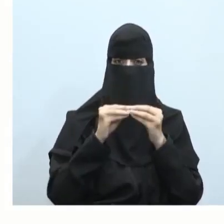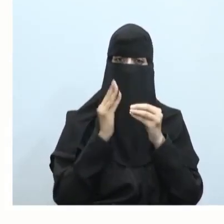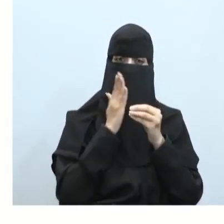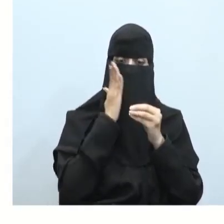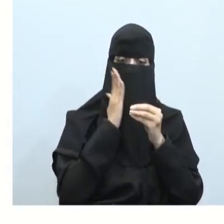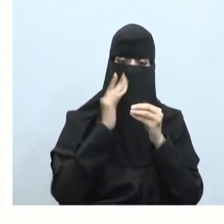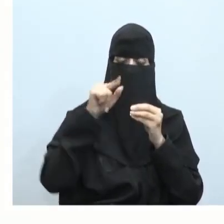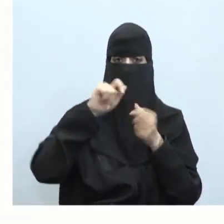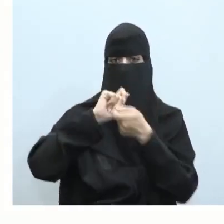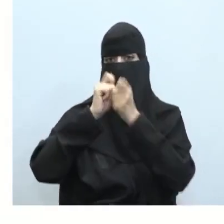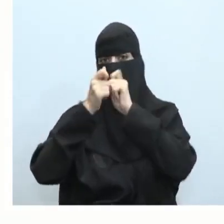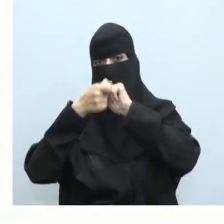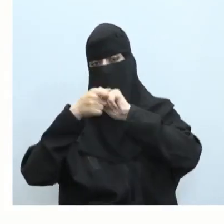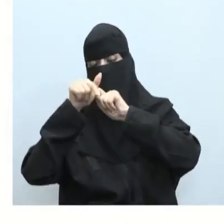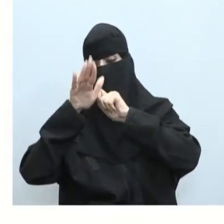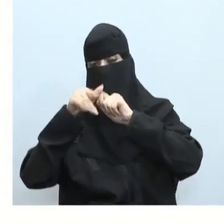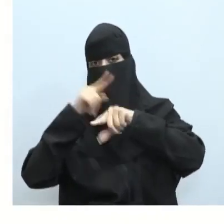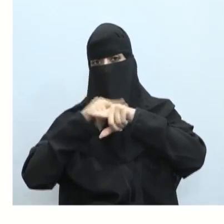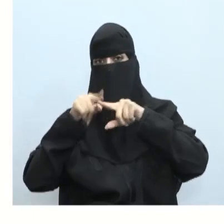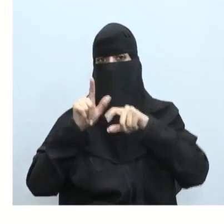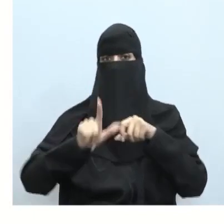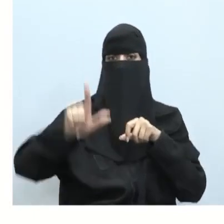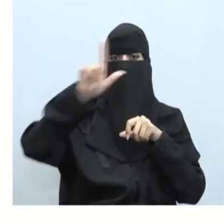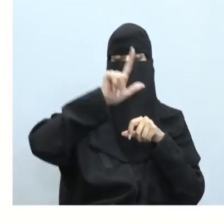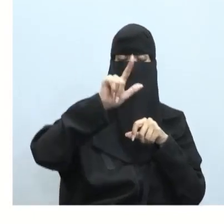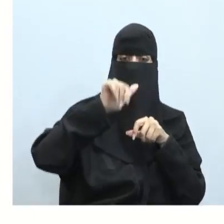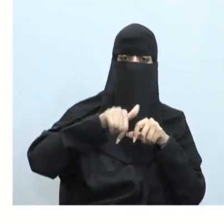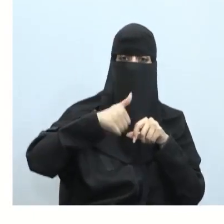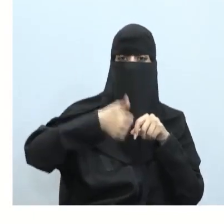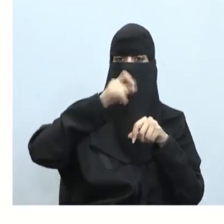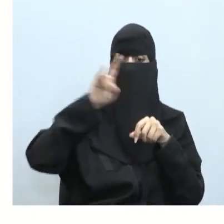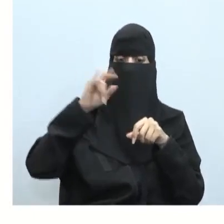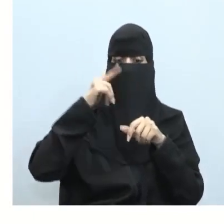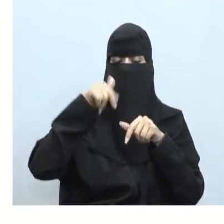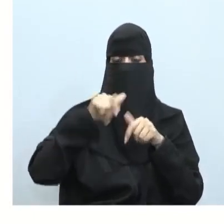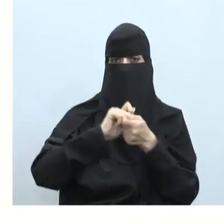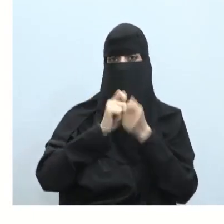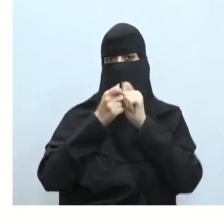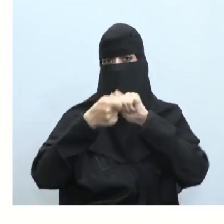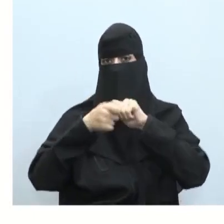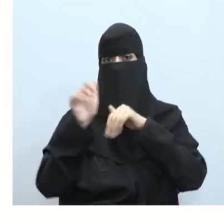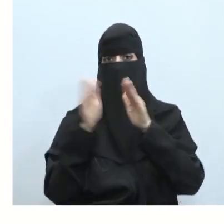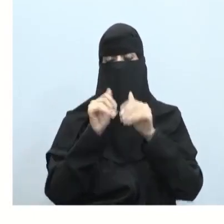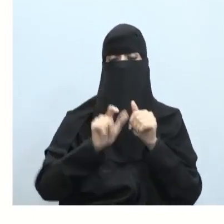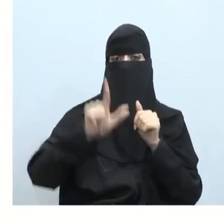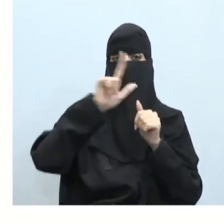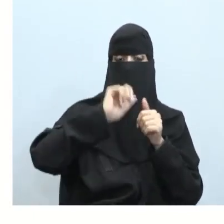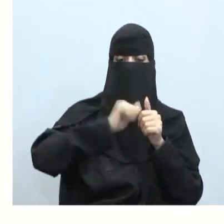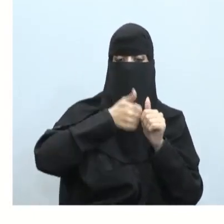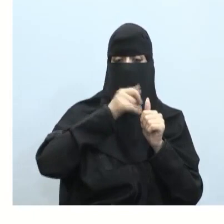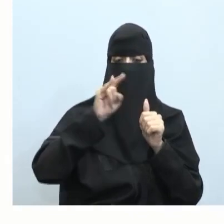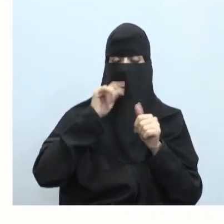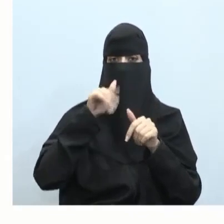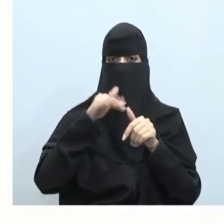قام بتحويلها الى لغه العالم برنامج الرابط لدينا هنا قام بتحويلها الى لغه الاله